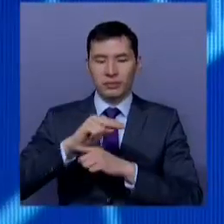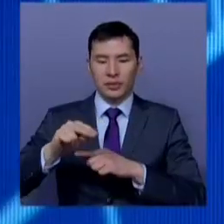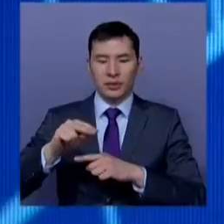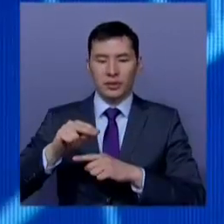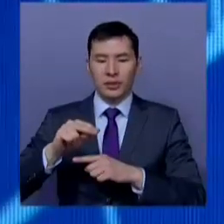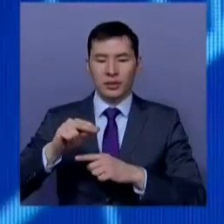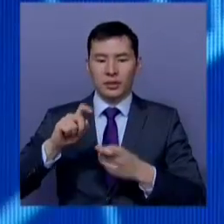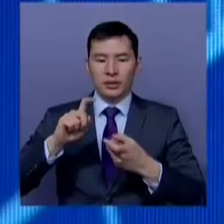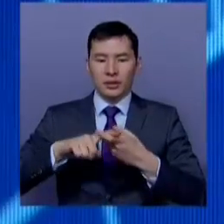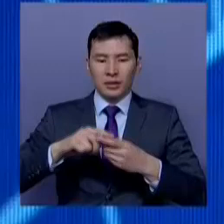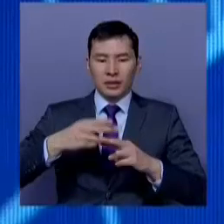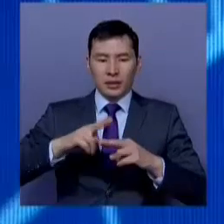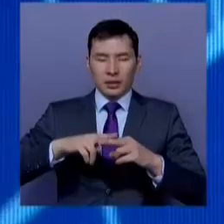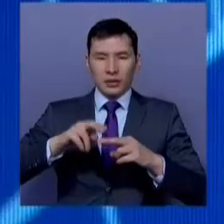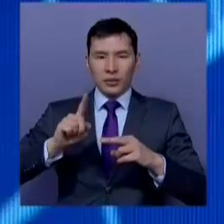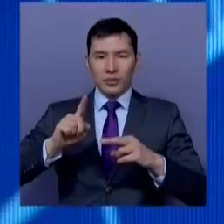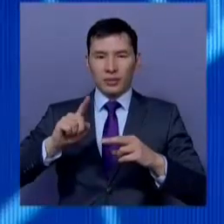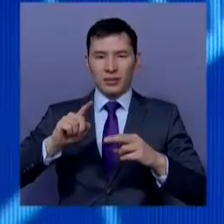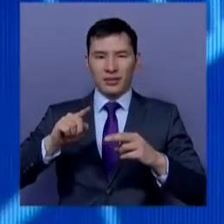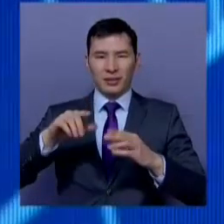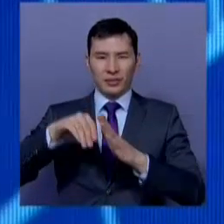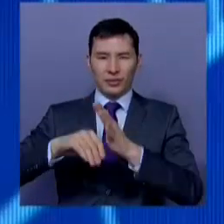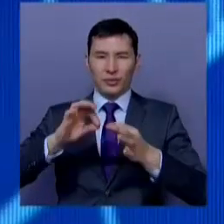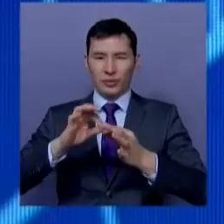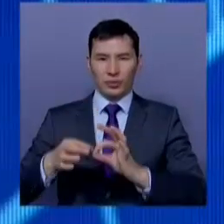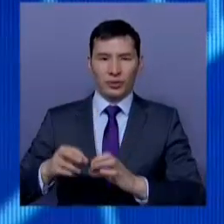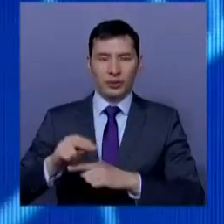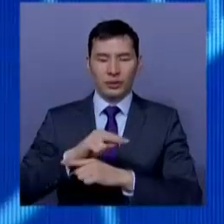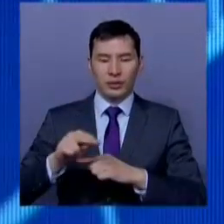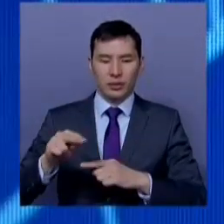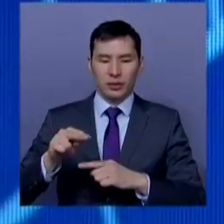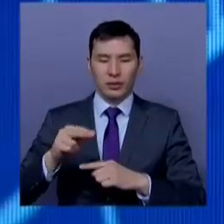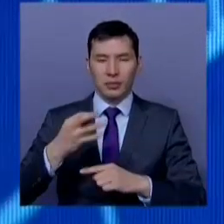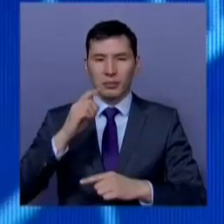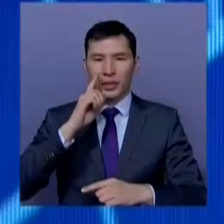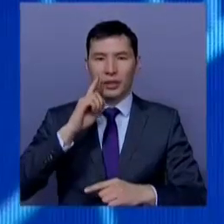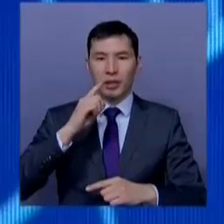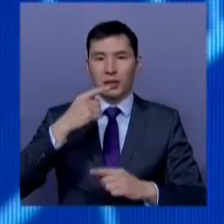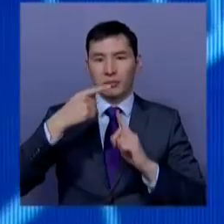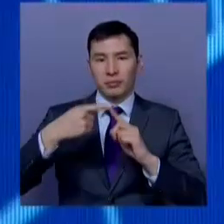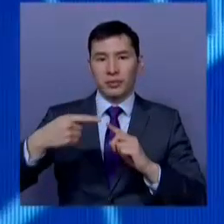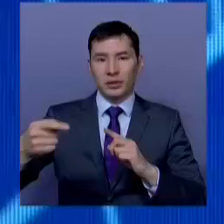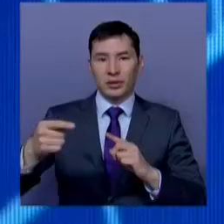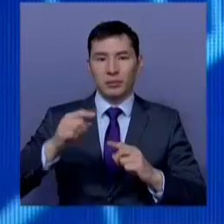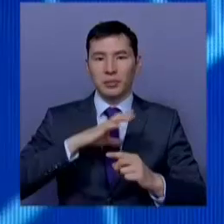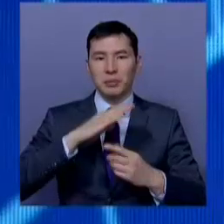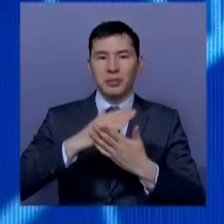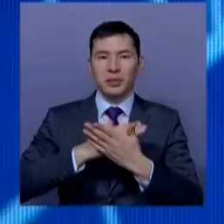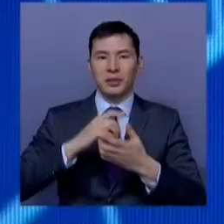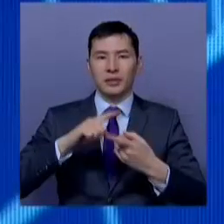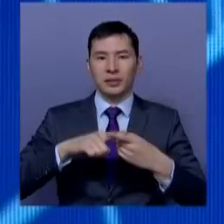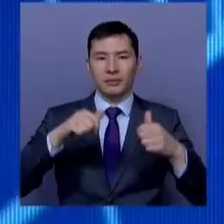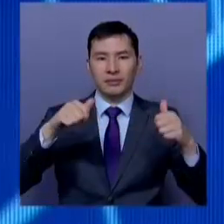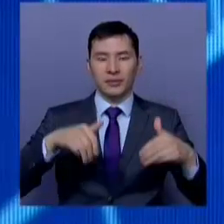ана сеттердің бәрін бір қалыпқа келтіру жұмыстары жүргізіліп жатыр. Сол себептен ол сол алғашқы кездегі қабылданған бағдарлама бойынша Төлеби